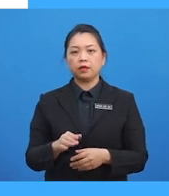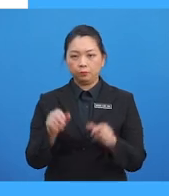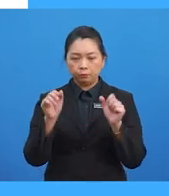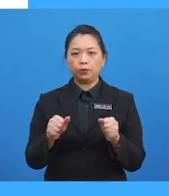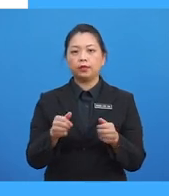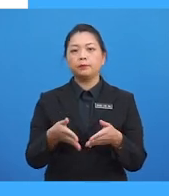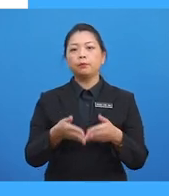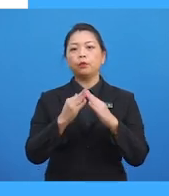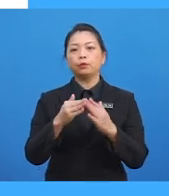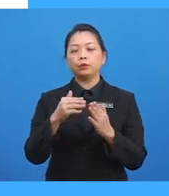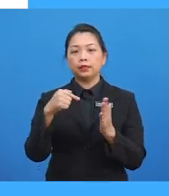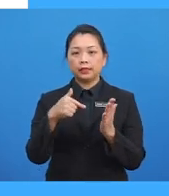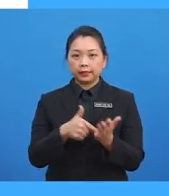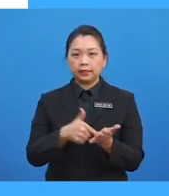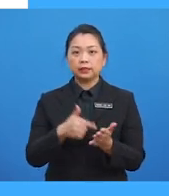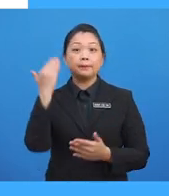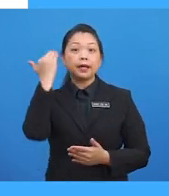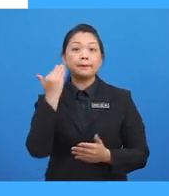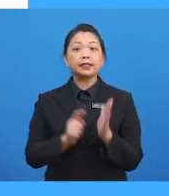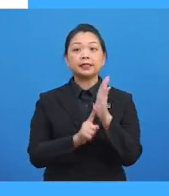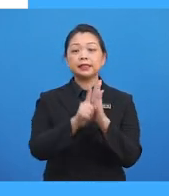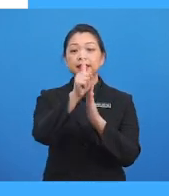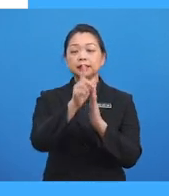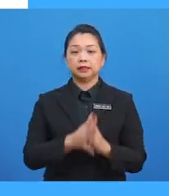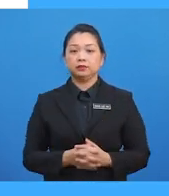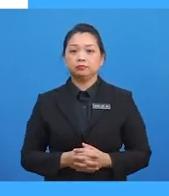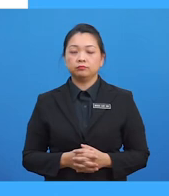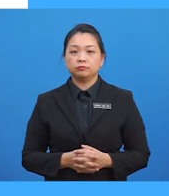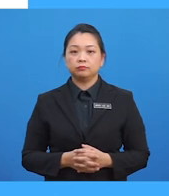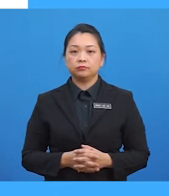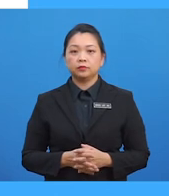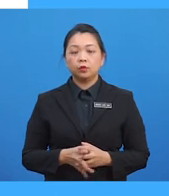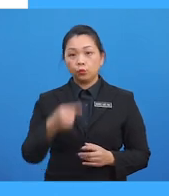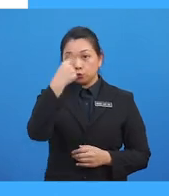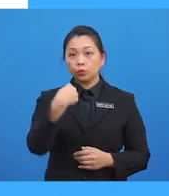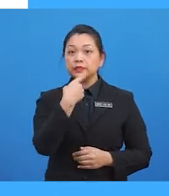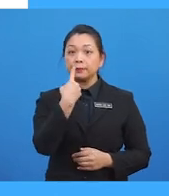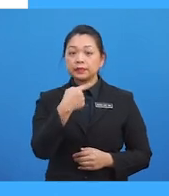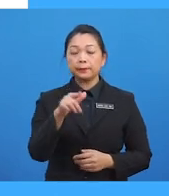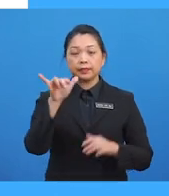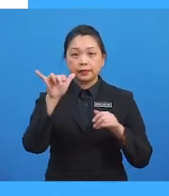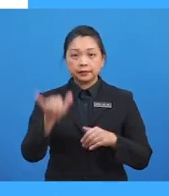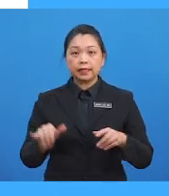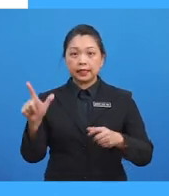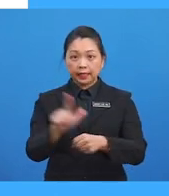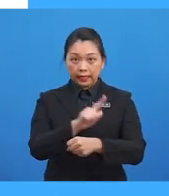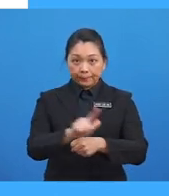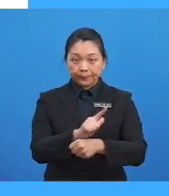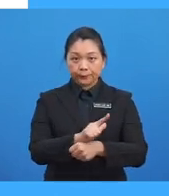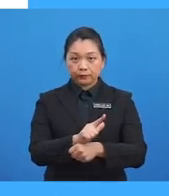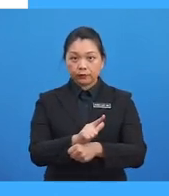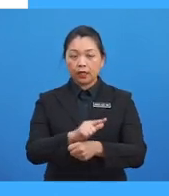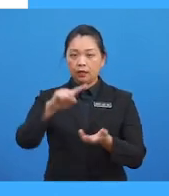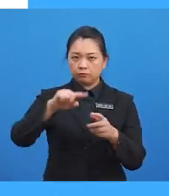Intelek. Kelima, bagi pemohon yang borangnya lengkap, pemeriksaan akan bermula dan